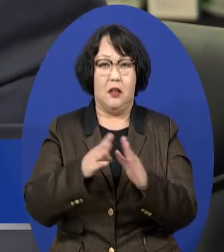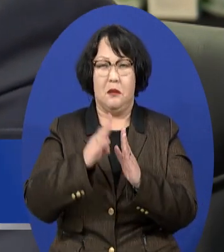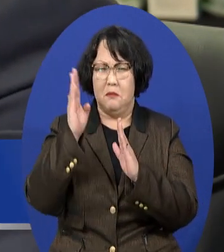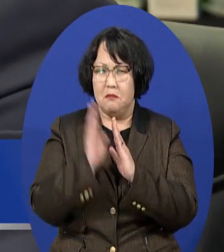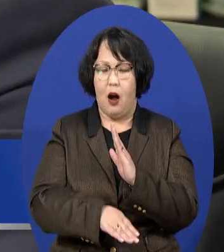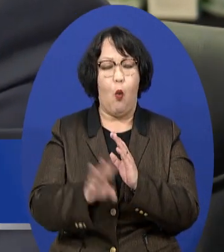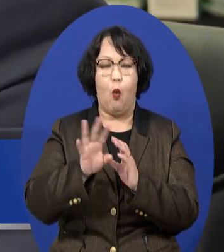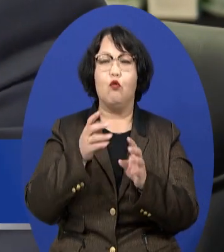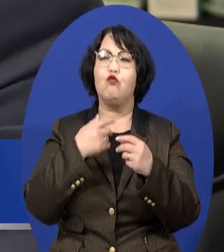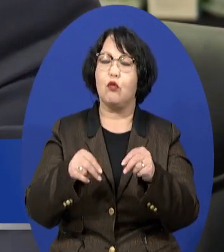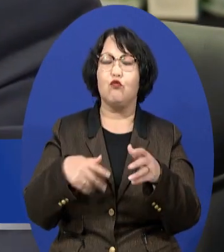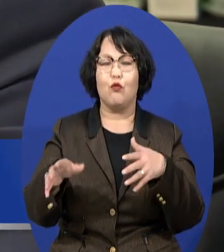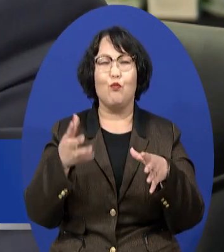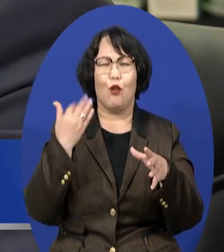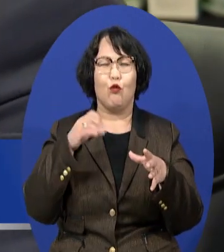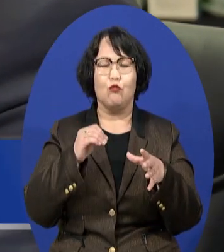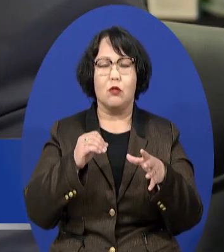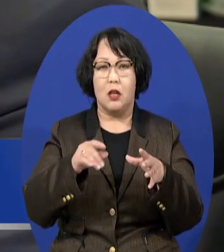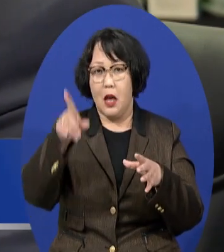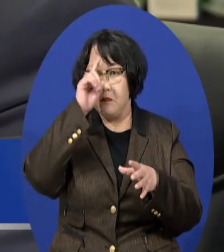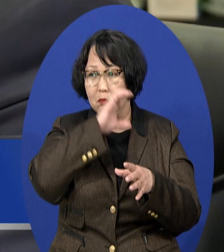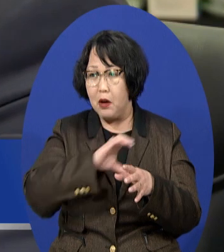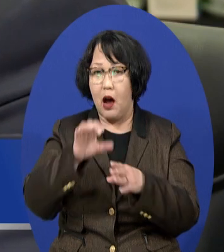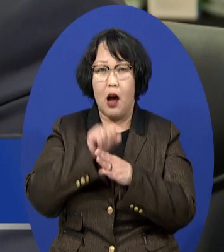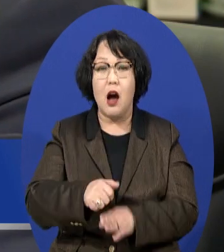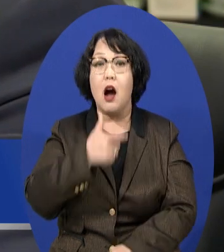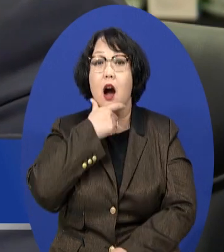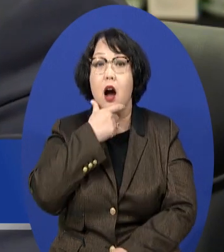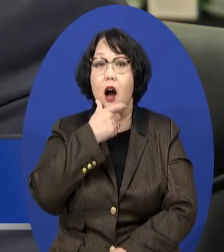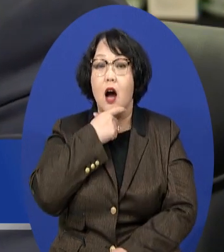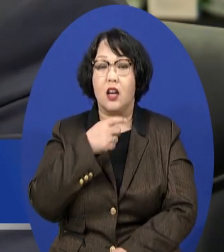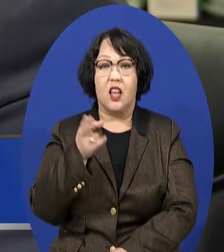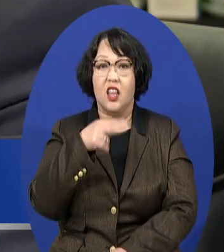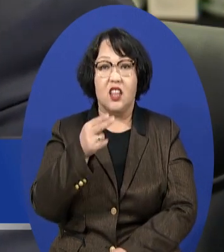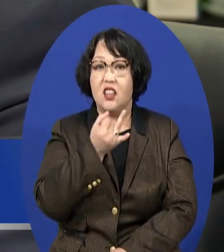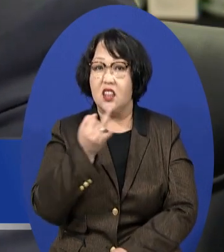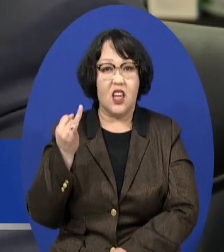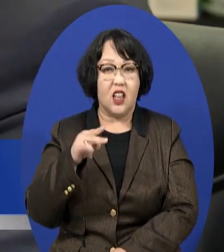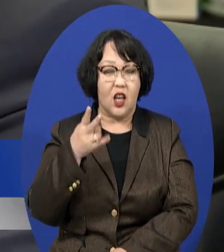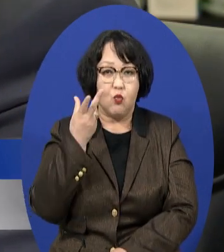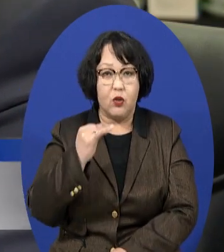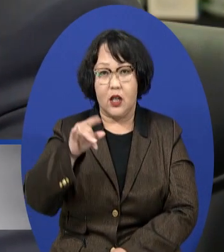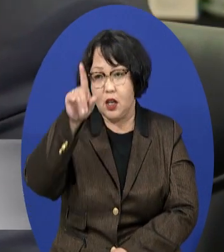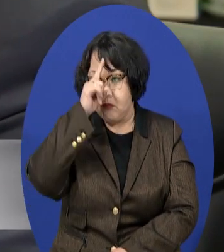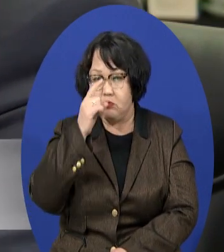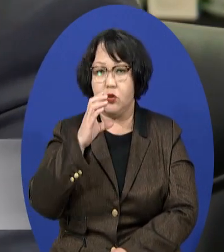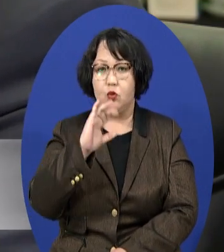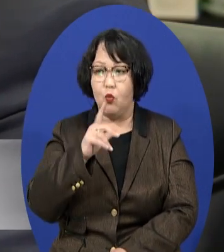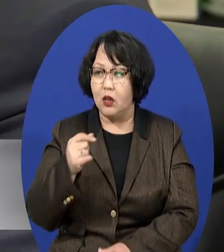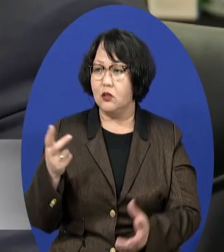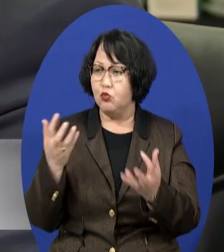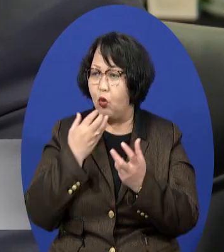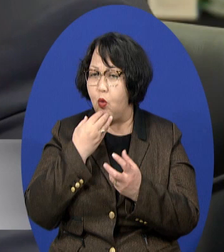гэсэн эмнэлэг ачаалал дийлэхгүй болов одоо аль хэдийн дийлэх болцсон. Бид бол өдөр хоног аль болох л одоо ингээд